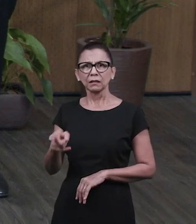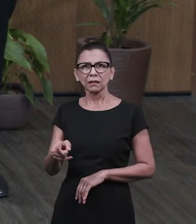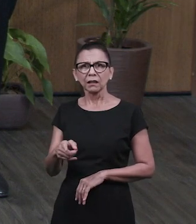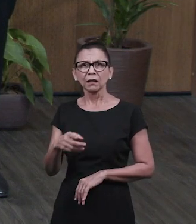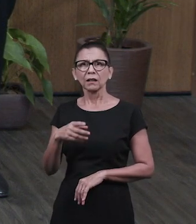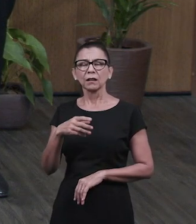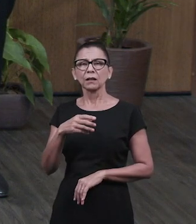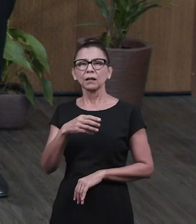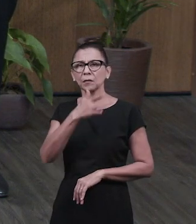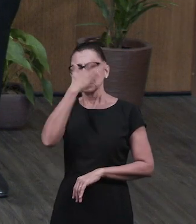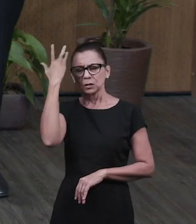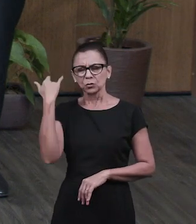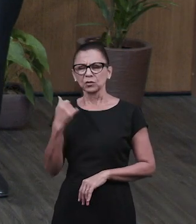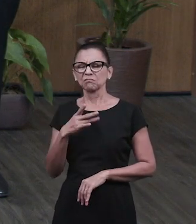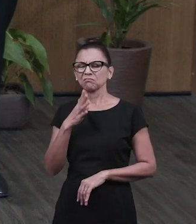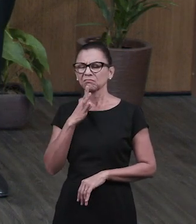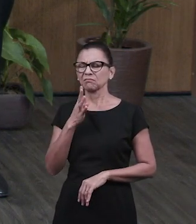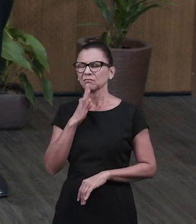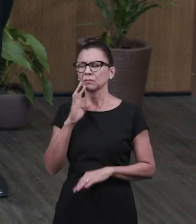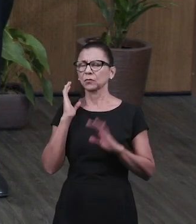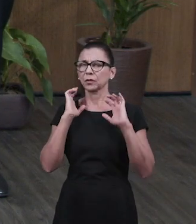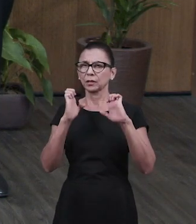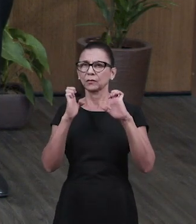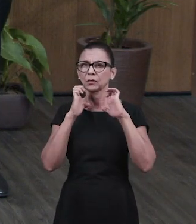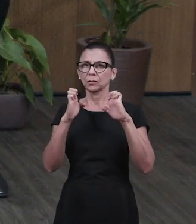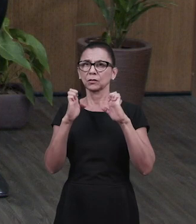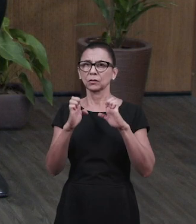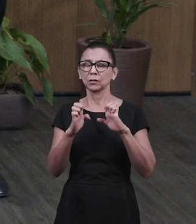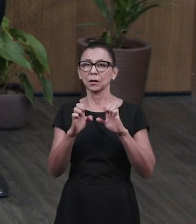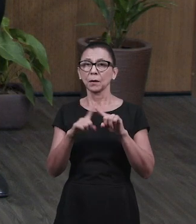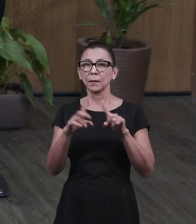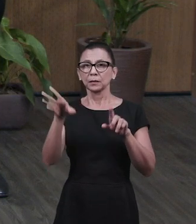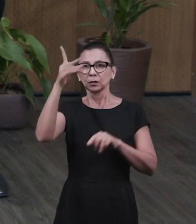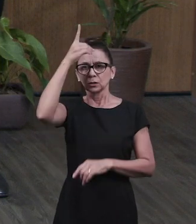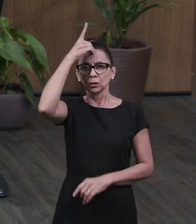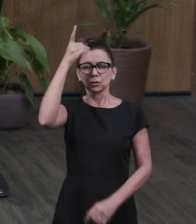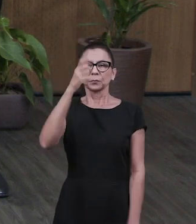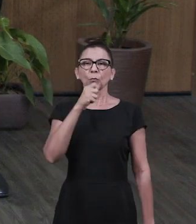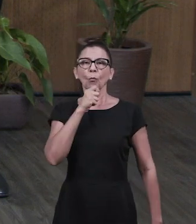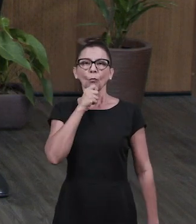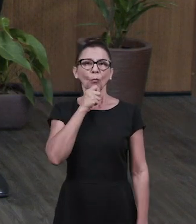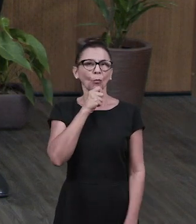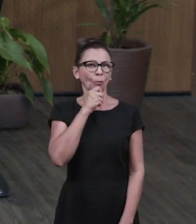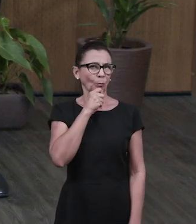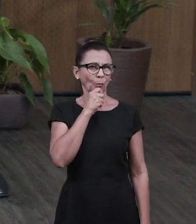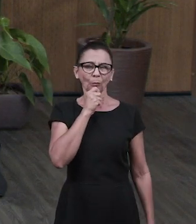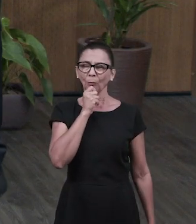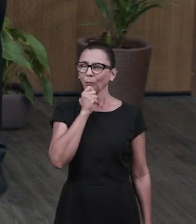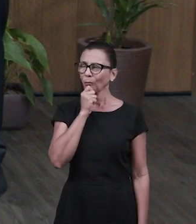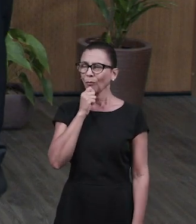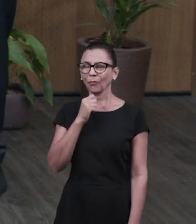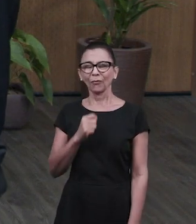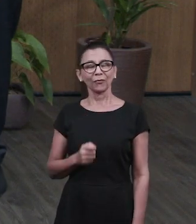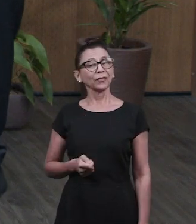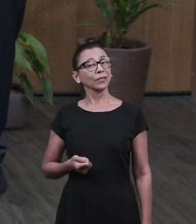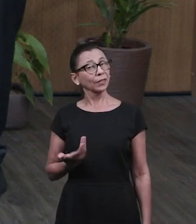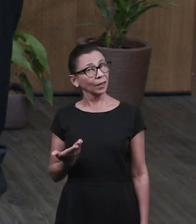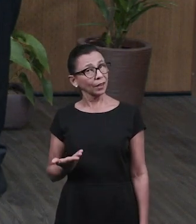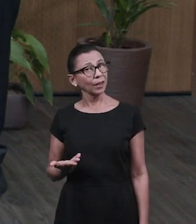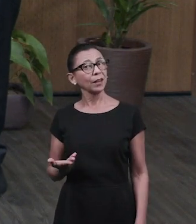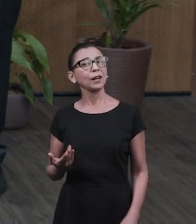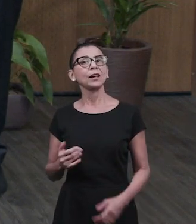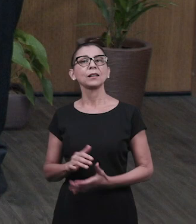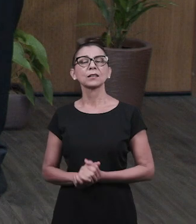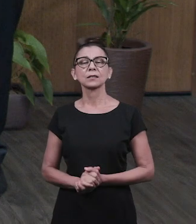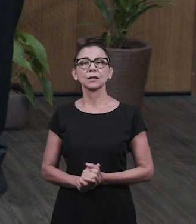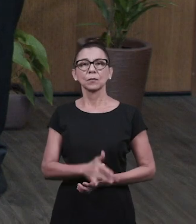ils n'avaient pas encore reçu les dons spirituels. Il est vrai, parce que c'était des frères baptisés dans les